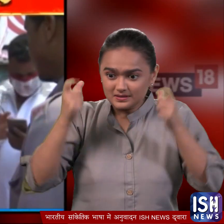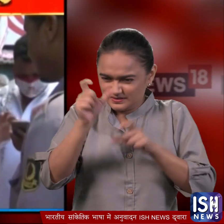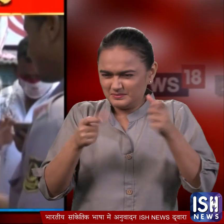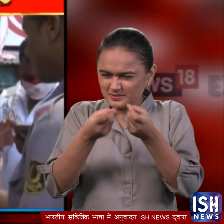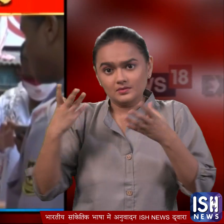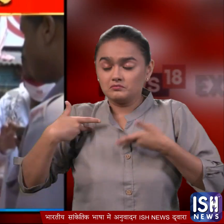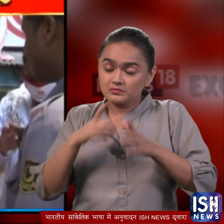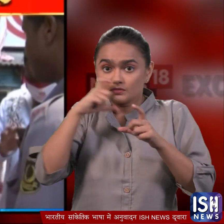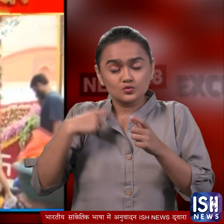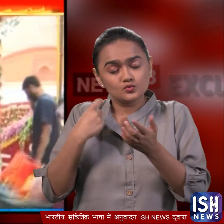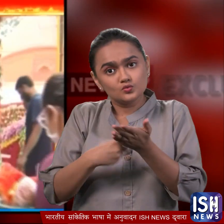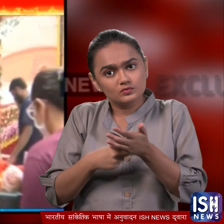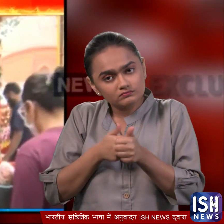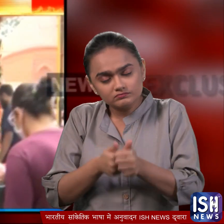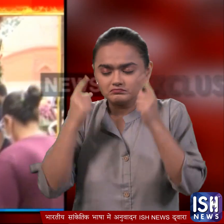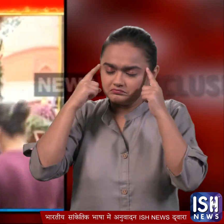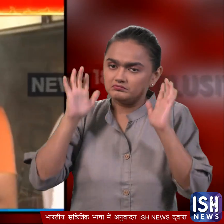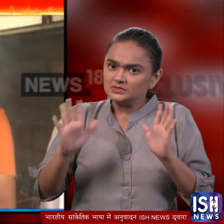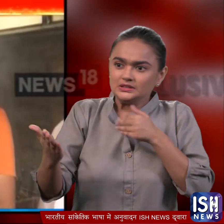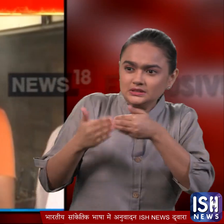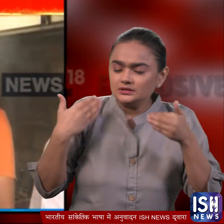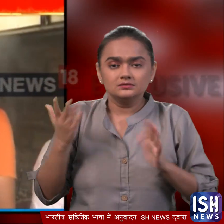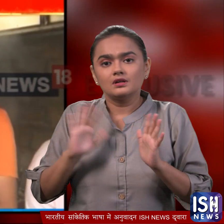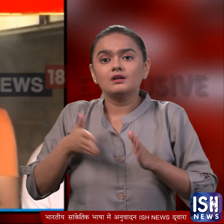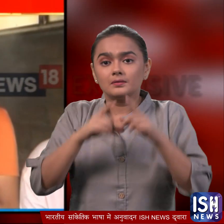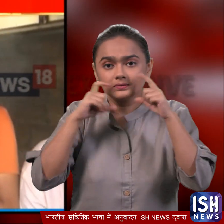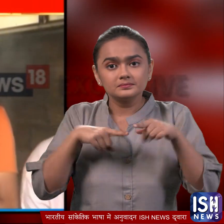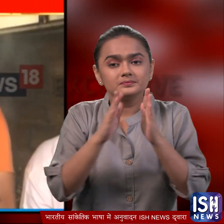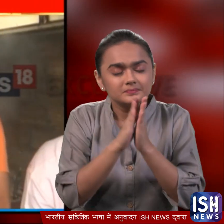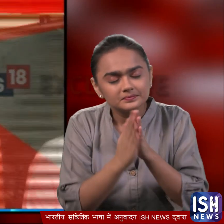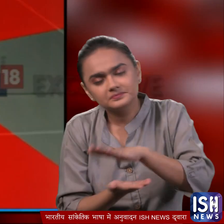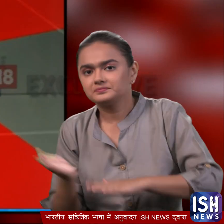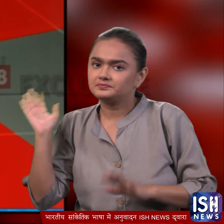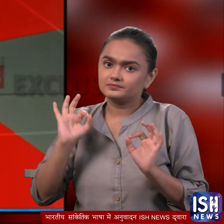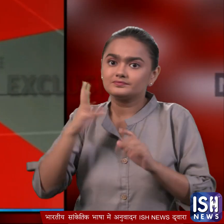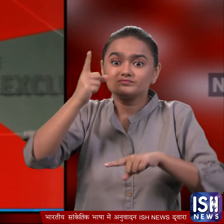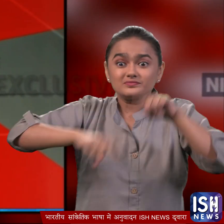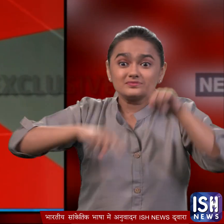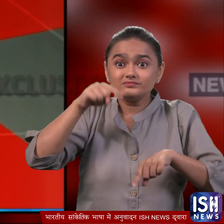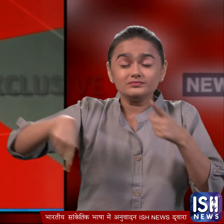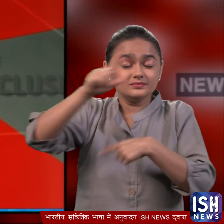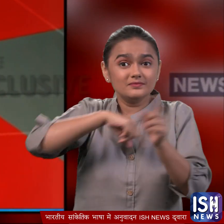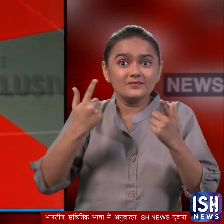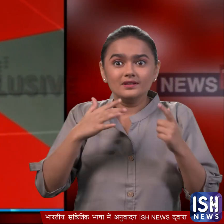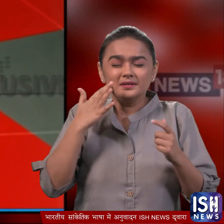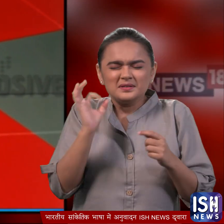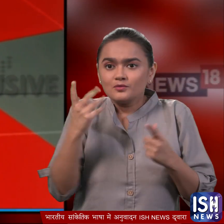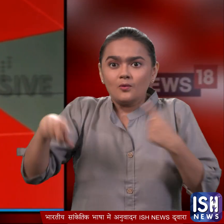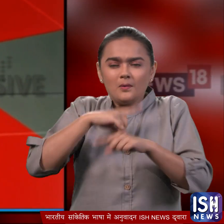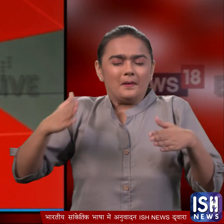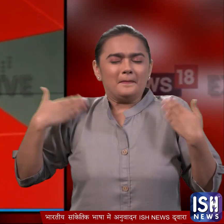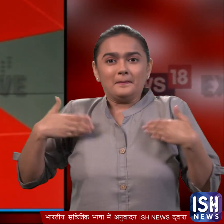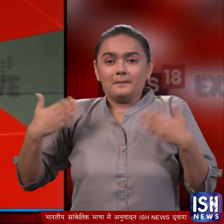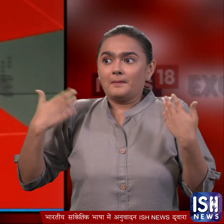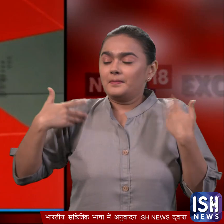मास्क लगाकर श्रद्धालु मंदिर पहुंचे और सभी कोरोना नियमों को ध्यान में रखकर माता के दर्शन किए। सौ बात की एक बात है कि नवरात्र में श्रद्धालुओं का अति